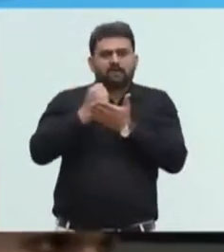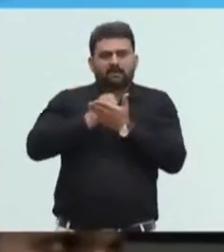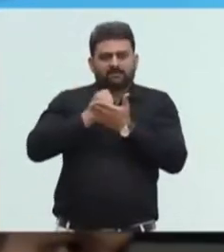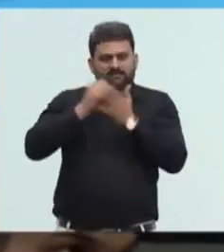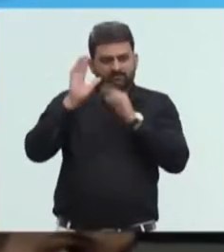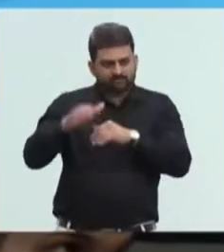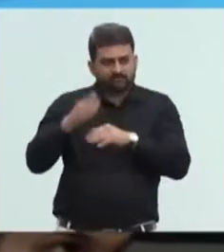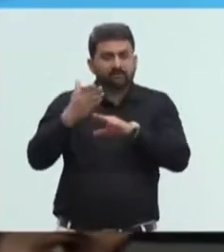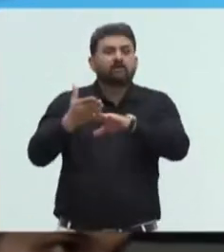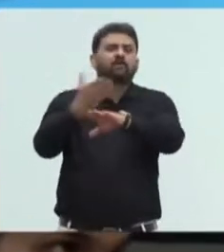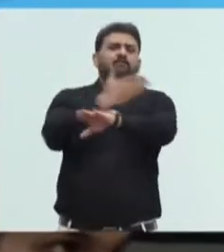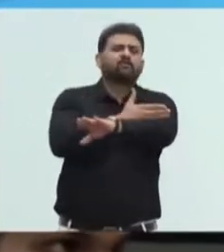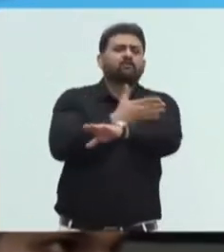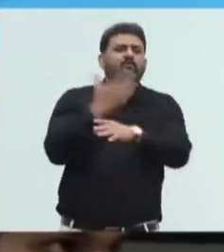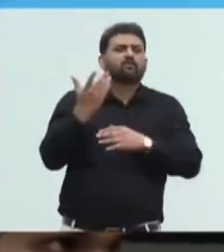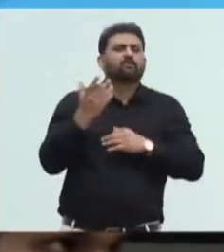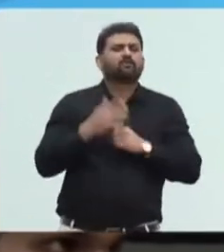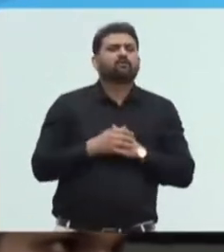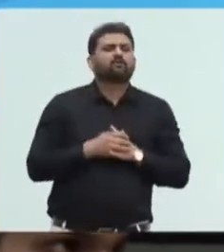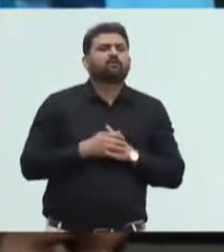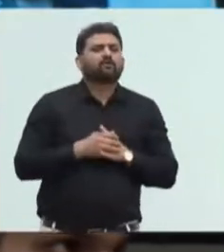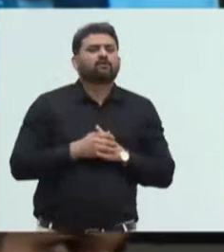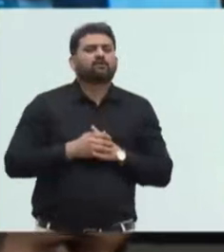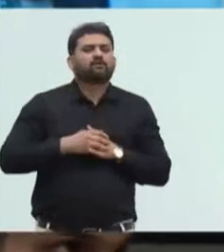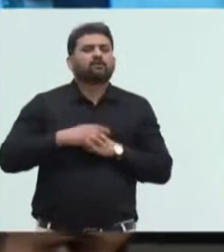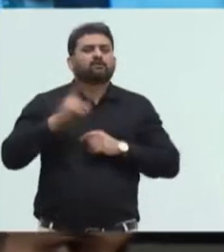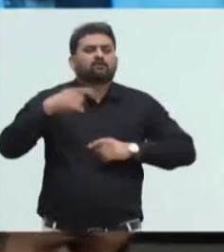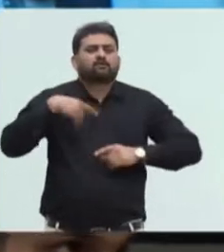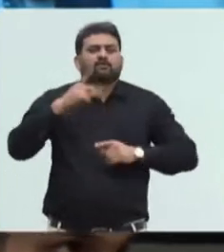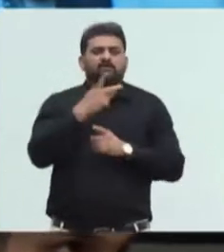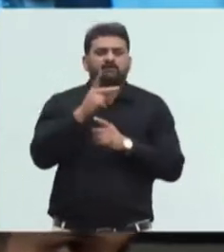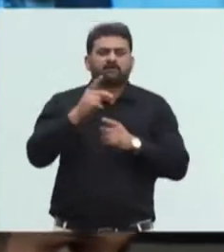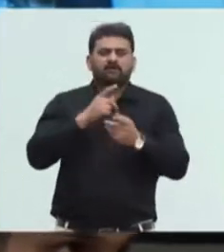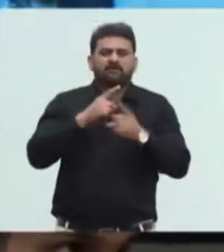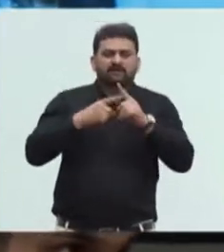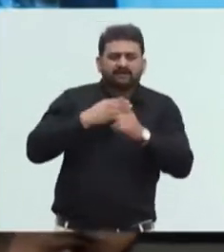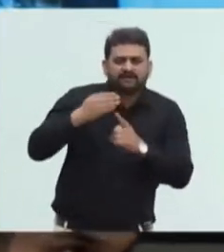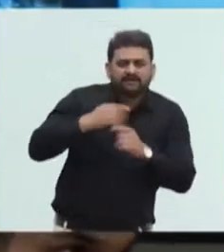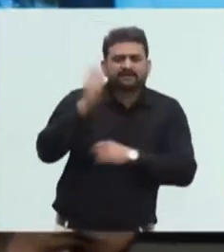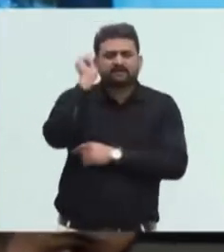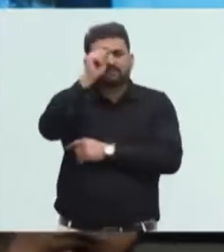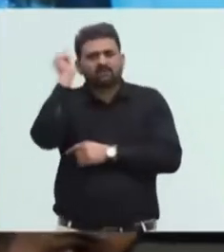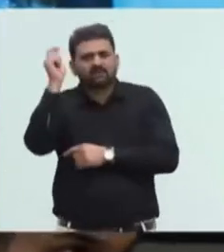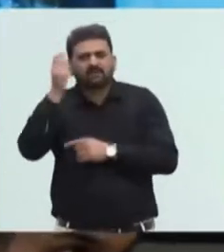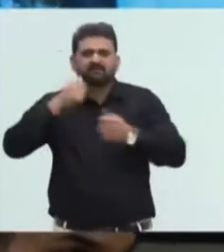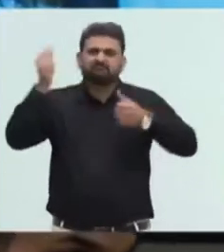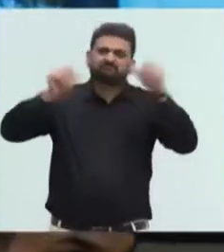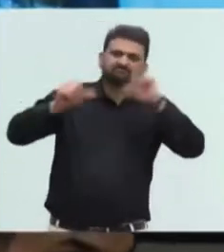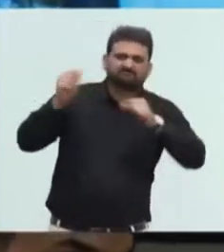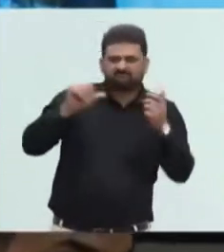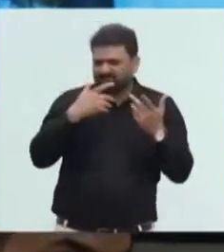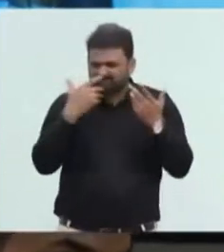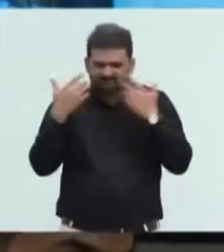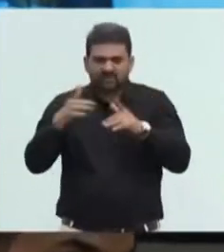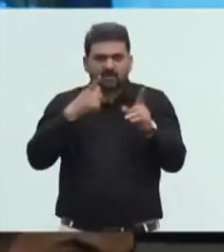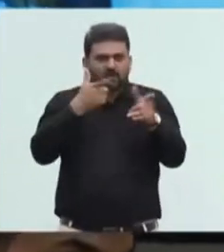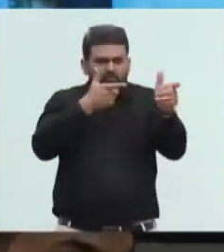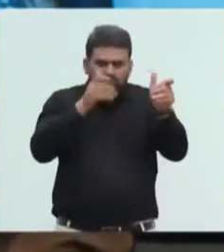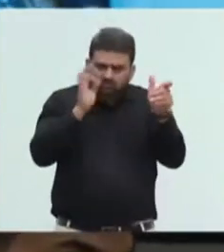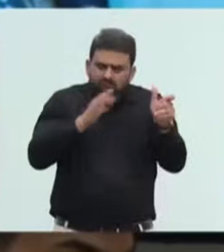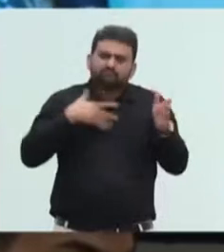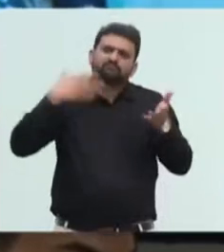में। उसके पहले मैंने चेटिंग, बैडमिंटन सब कुछ खेला, लेकिन तो मैं हार गई। तो मैंने सोचा शूटिंग अच्छा